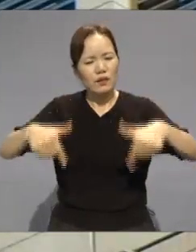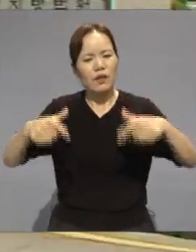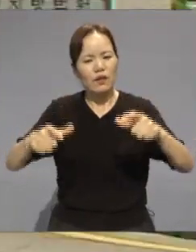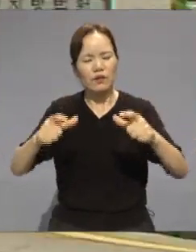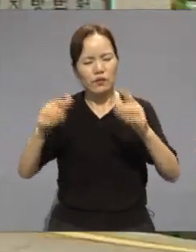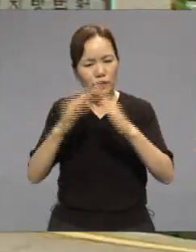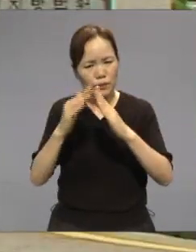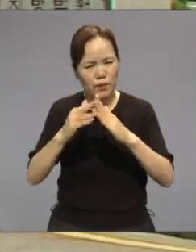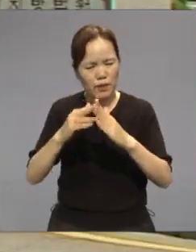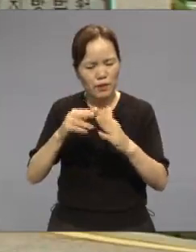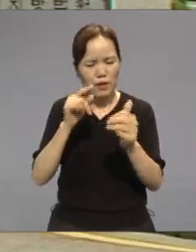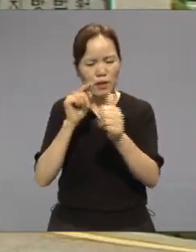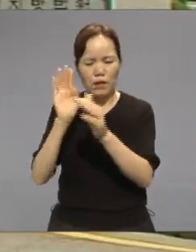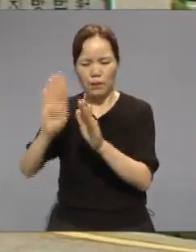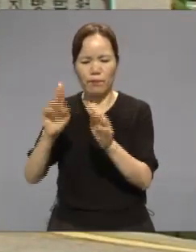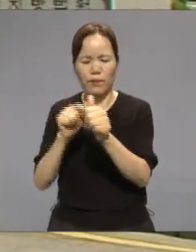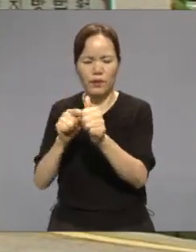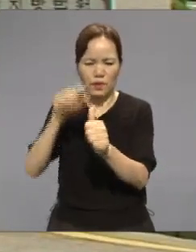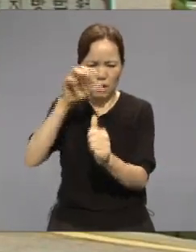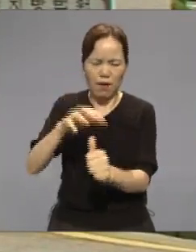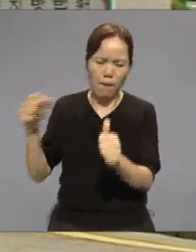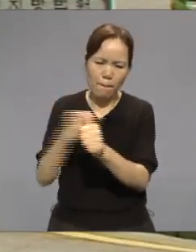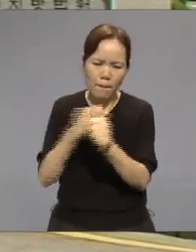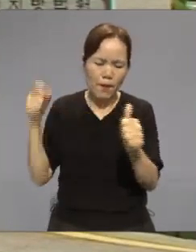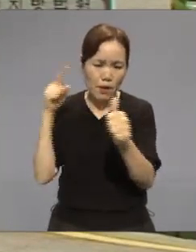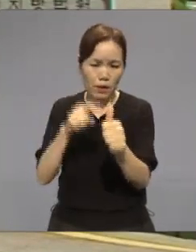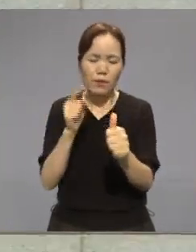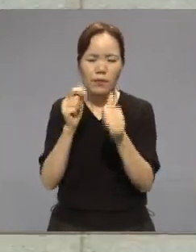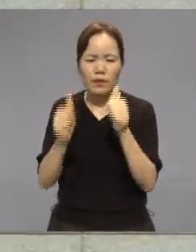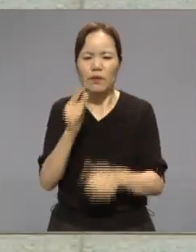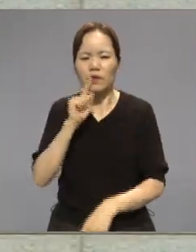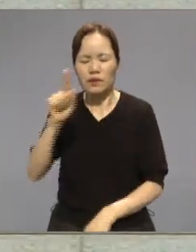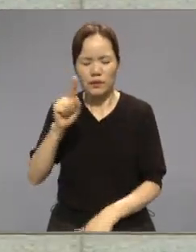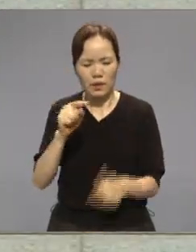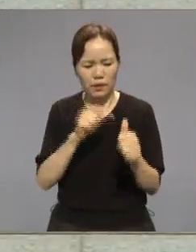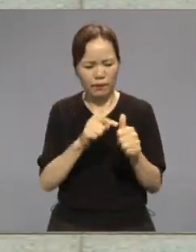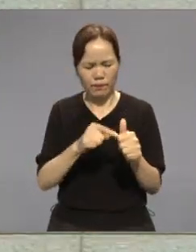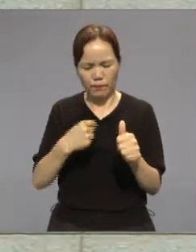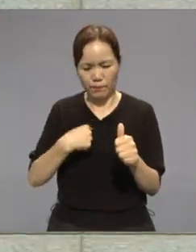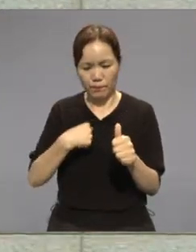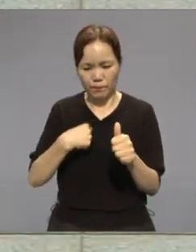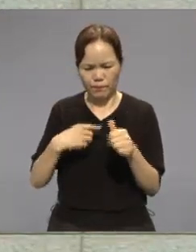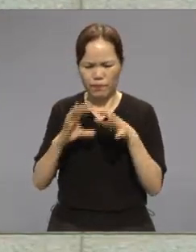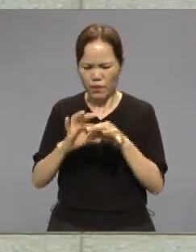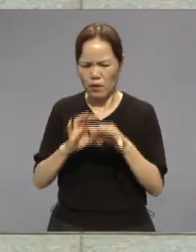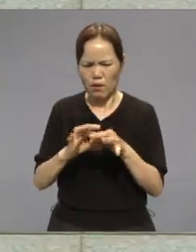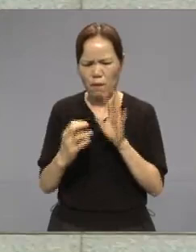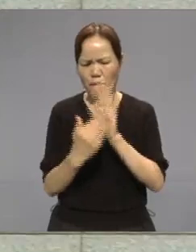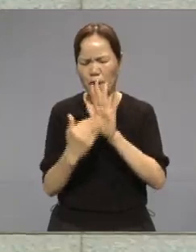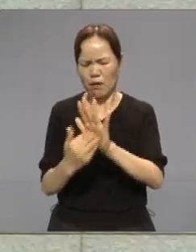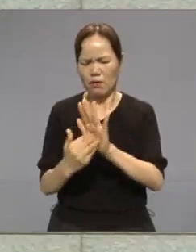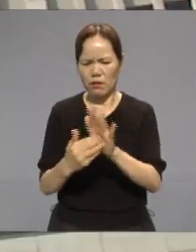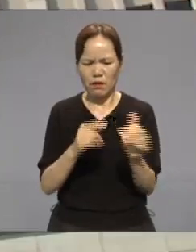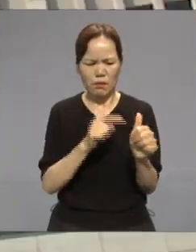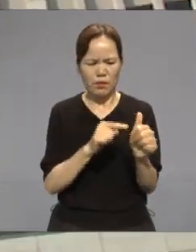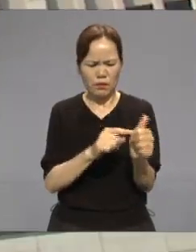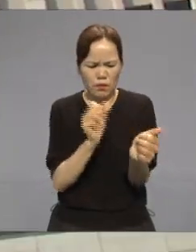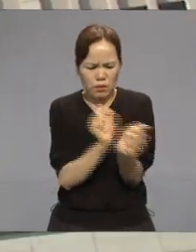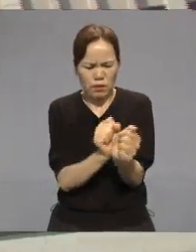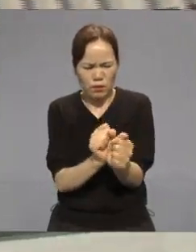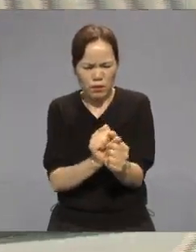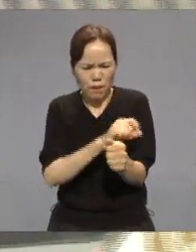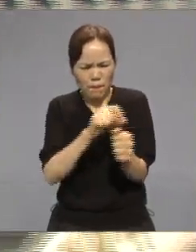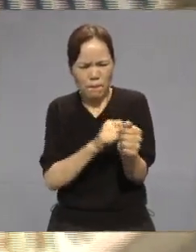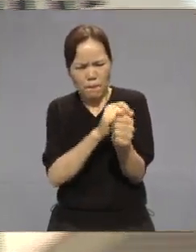감금하고 폭행한 혐의 등으로 기소됐습니다는 자신의 연락을 잘 받지 않았다며 BC 두 손목을 케이블